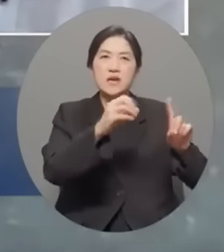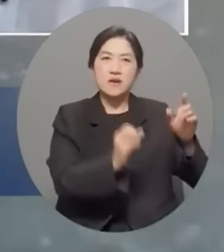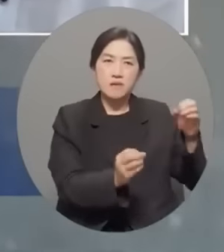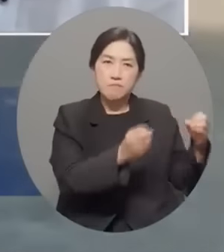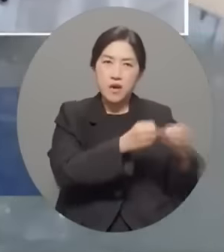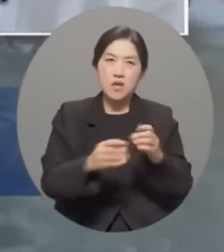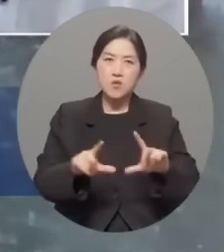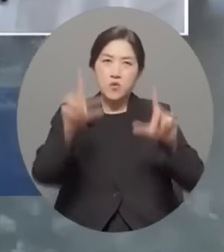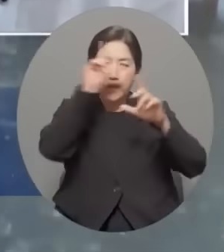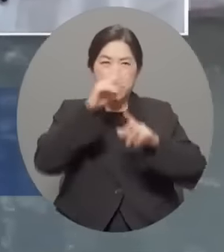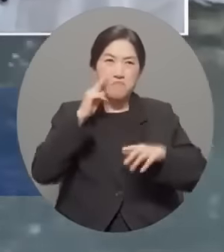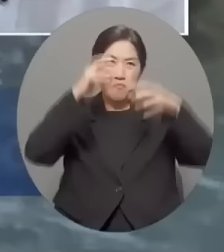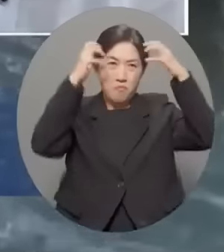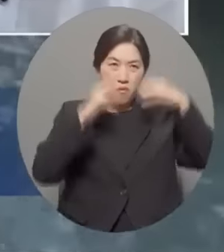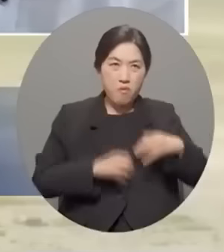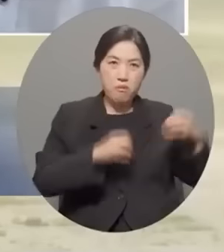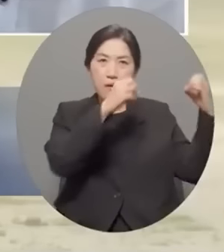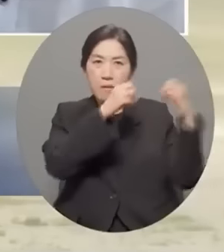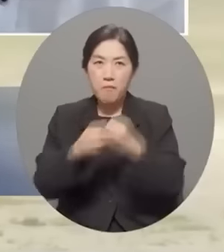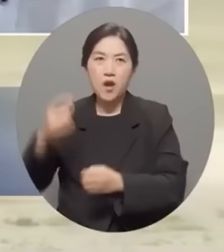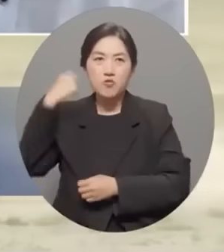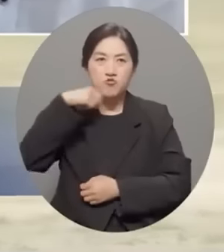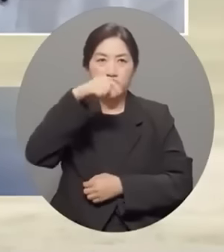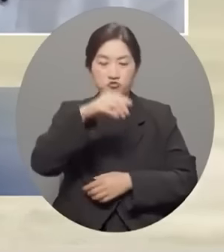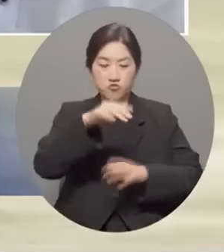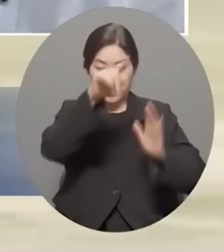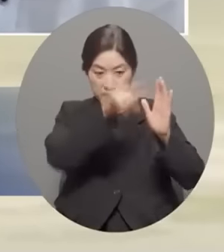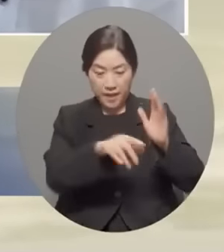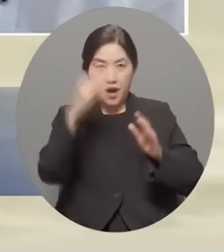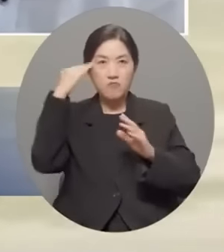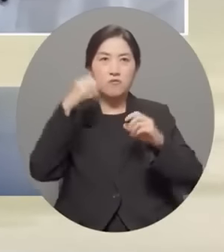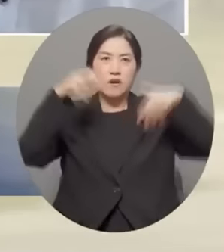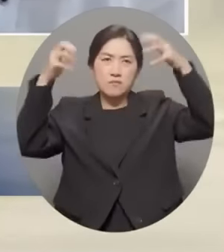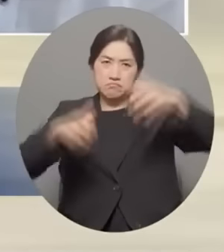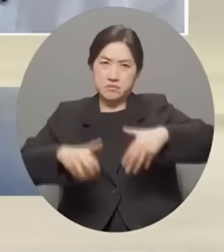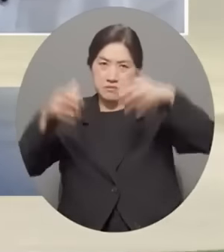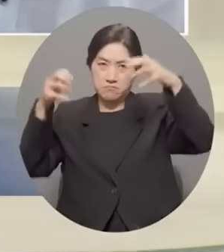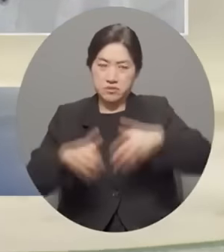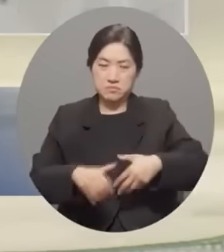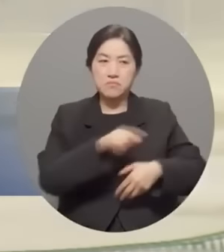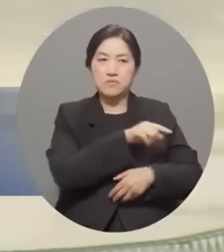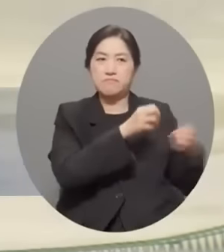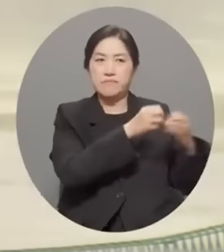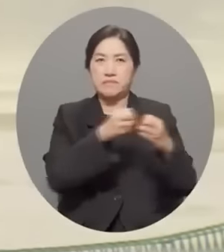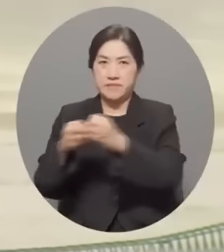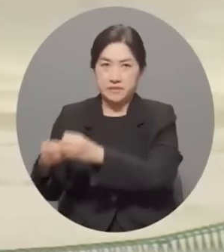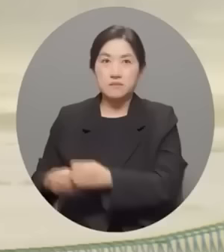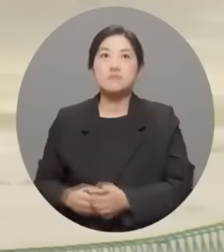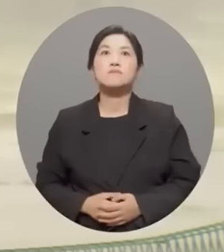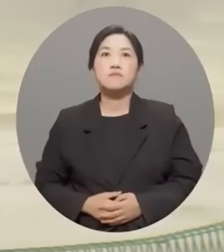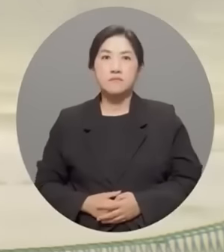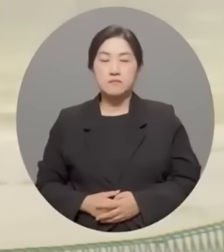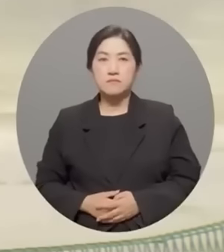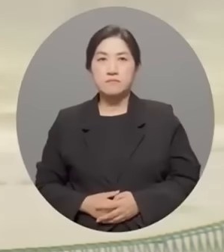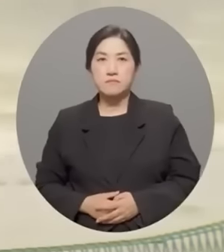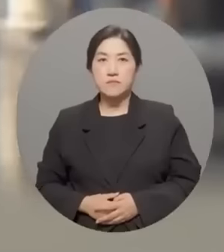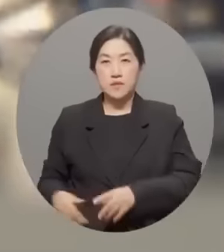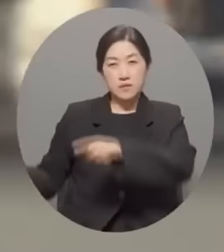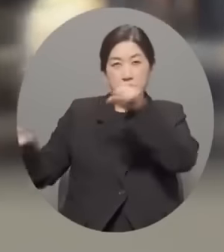반응으로 중국 남부, 우리나라까지 포함해서 이 지역의 어떤 강우 현상, 이렇게 지금 정리가 될수 있는 거죠.